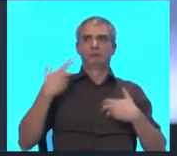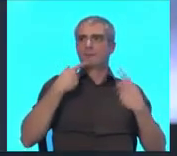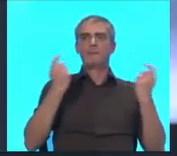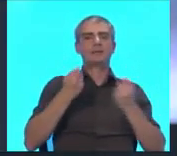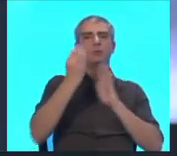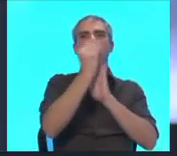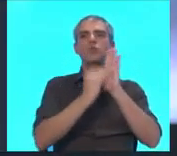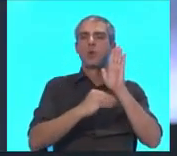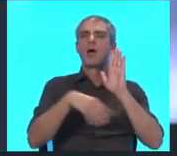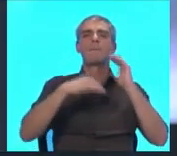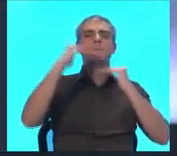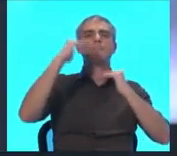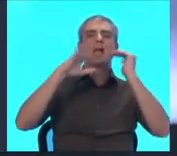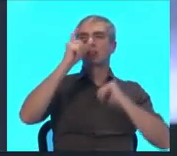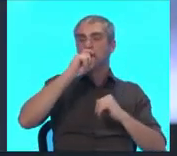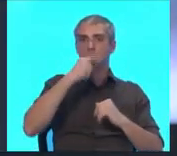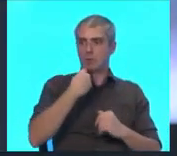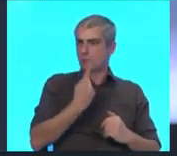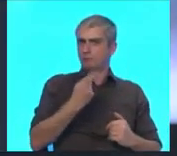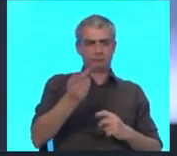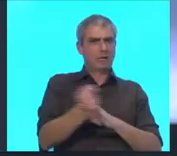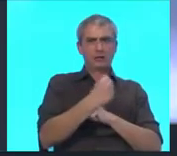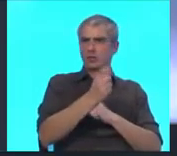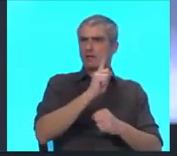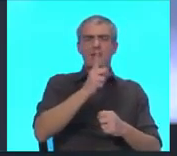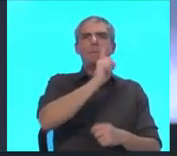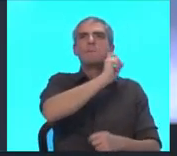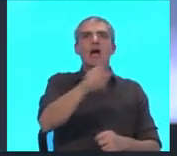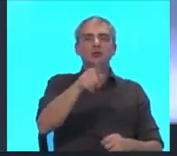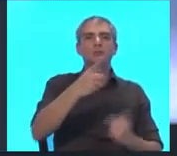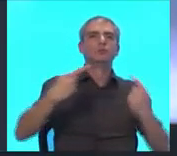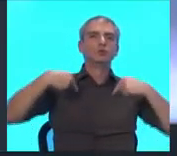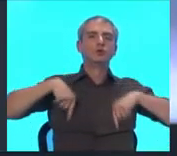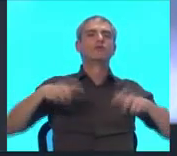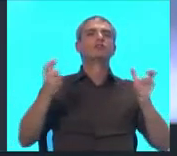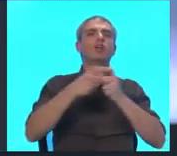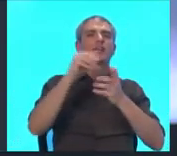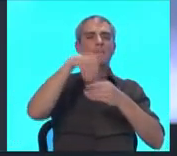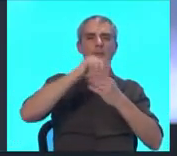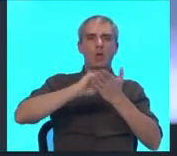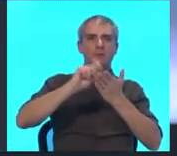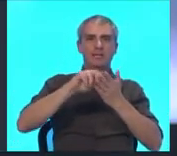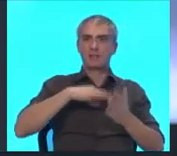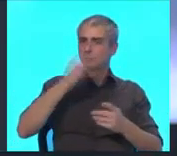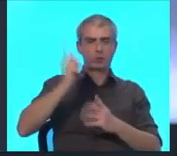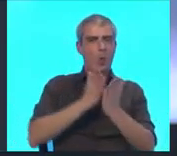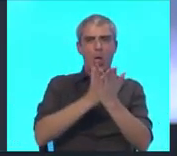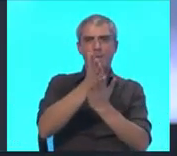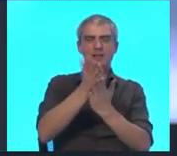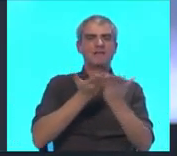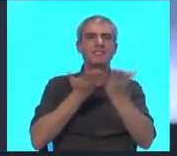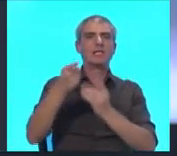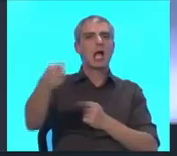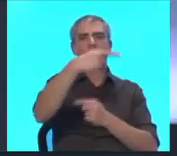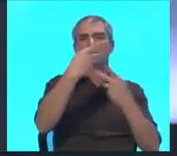מדד הזיהומים בבתי החולים וטוענים כי הוא רשלני ואף מאשרים את יושב ראש היחידה במשרד הבריאות כי הוא לא אובייקטיבי ביחסו לבית